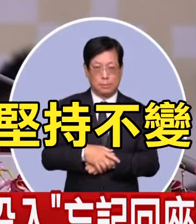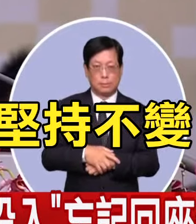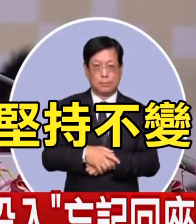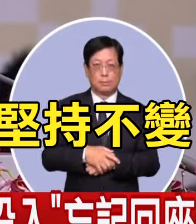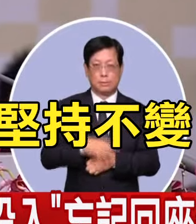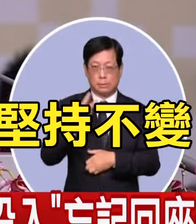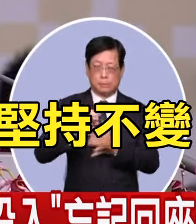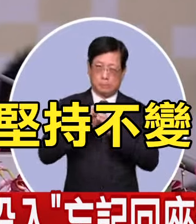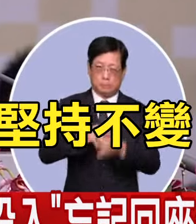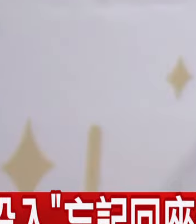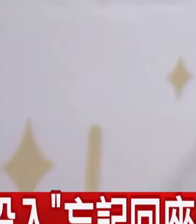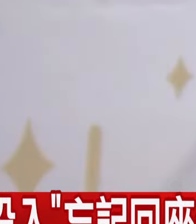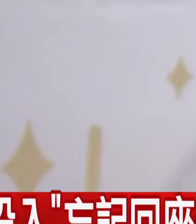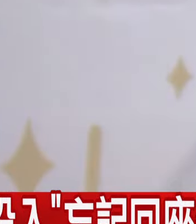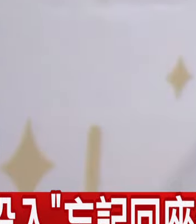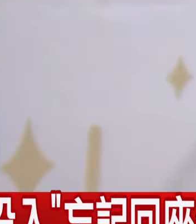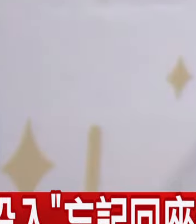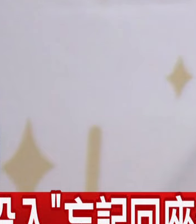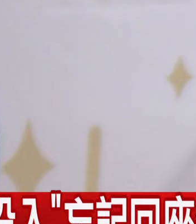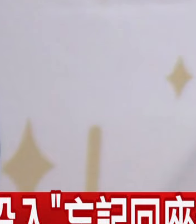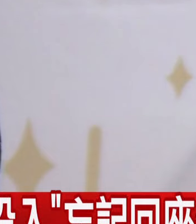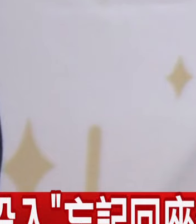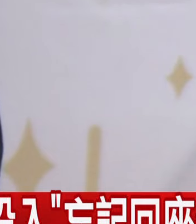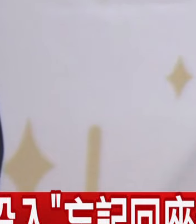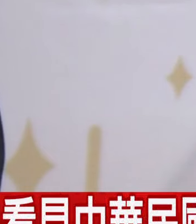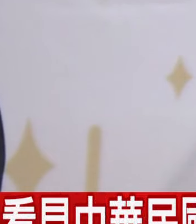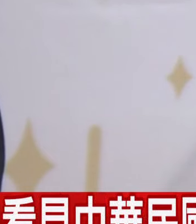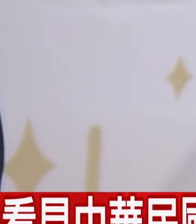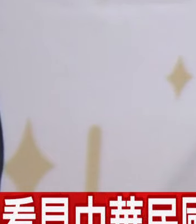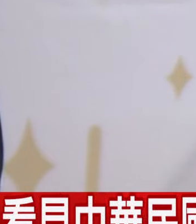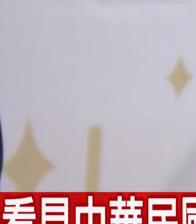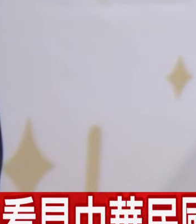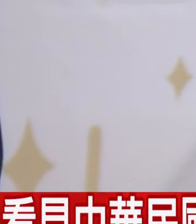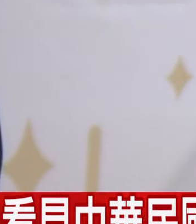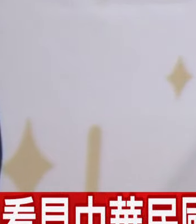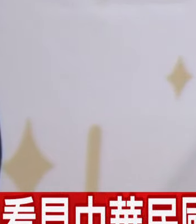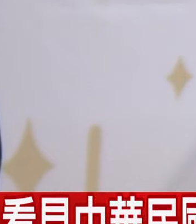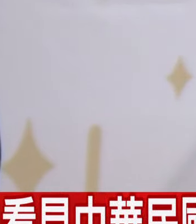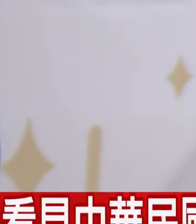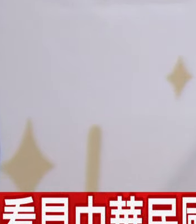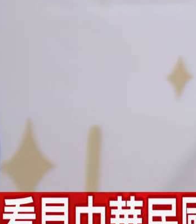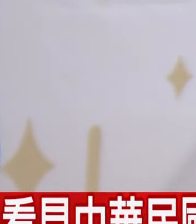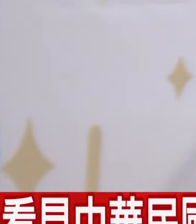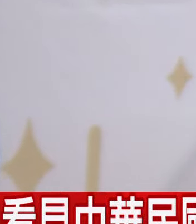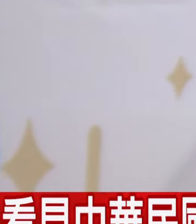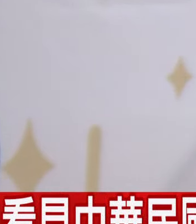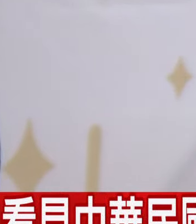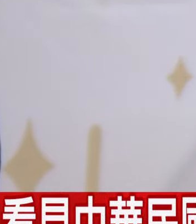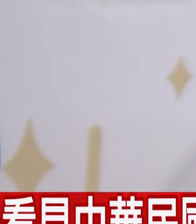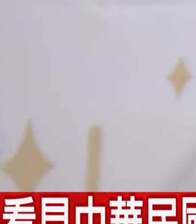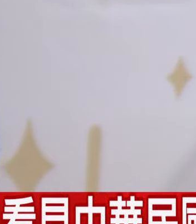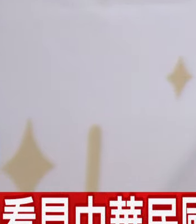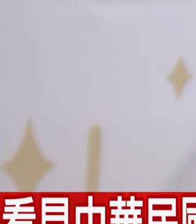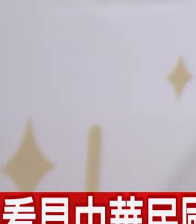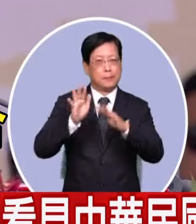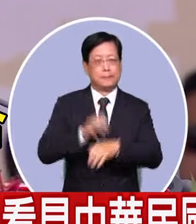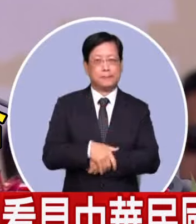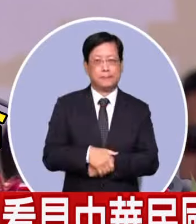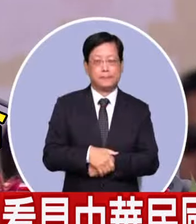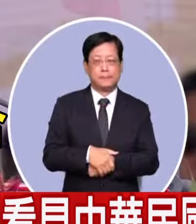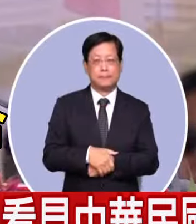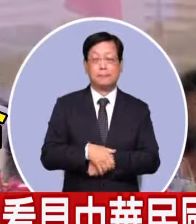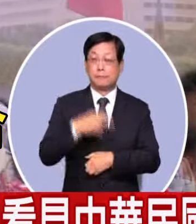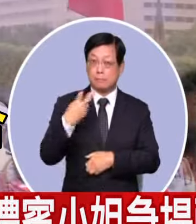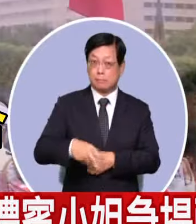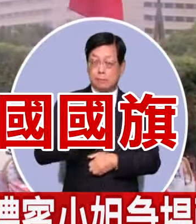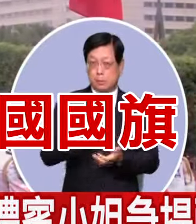坚持不变。 国庆大典主席韩国瑜张嘴大宣唱国歌，更宣誓要让世界看见中华民国。 我们也知